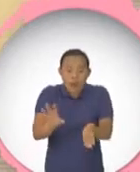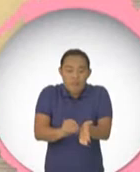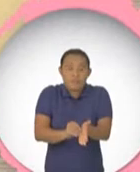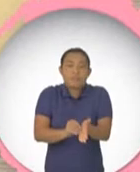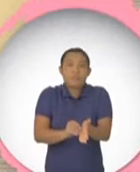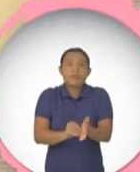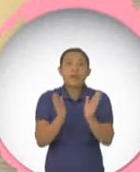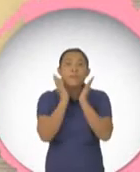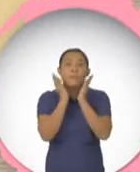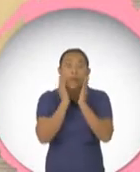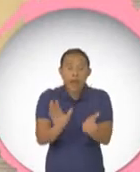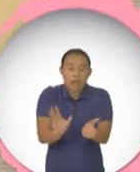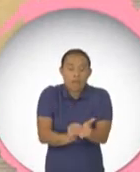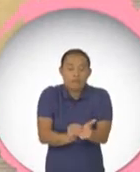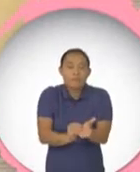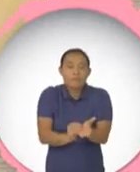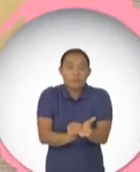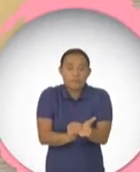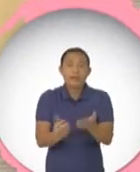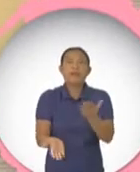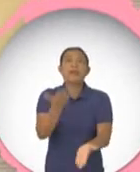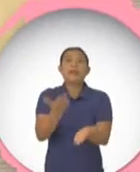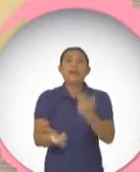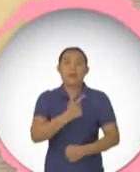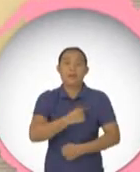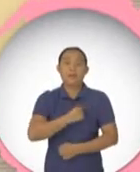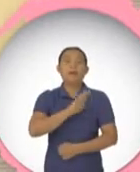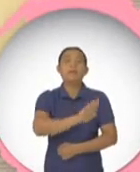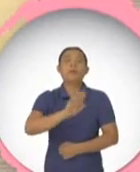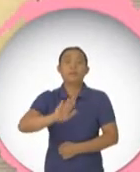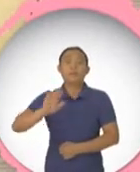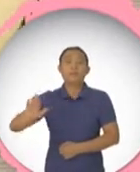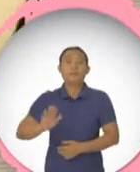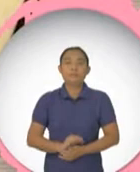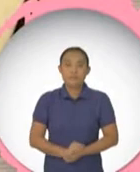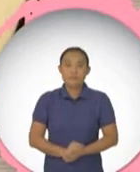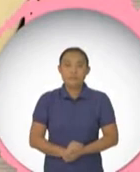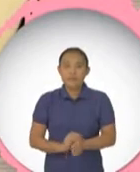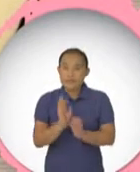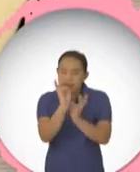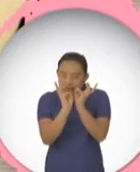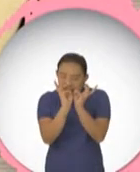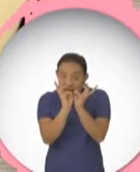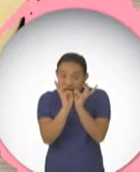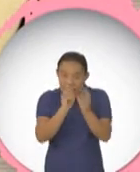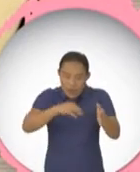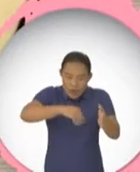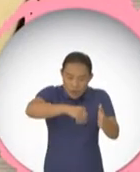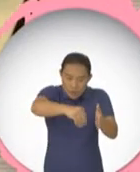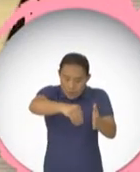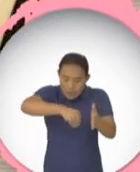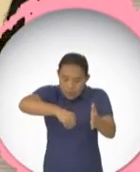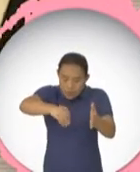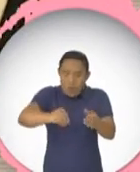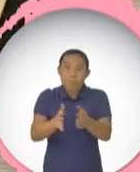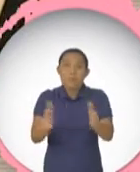รา ครับ นะคะอันนี้ปริมาณตามชอบค่ะแต่ถ้าเป็นเกล็ดเล็กๆไม่แนะนำให้โรยมากนะคะเพราะว่าเกล็ดเล็กๆเมื่อเอา